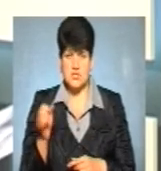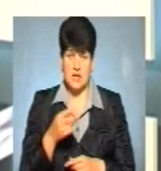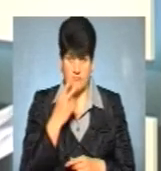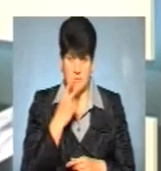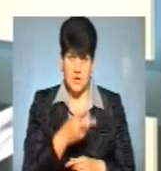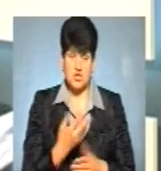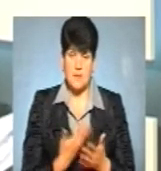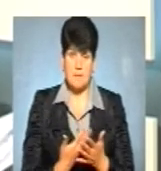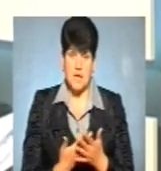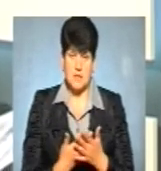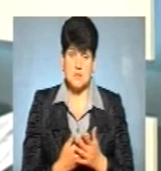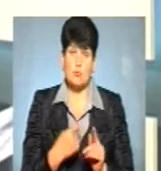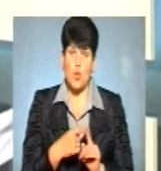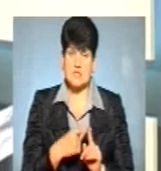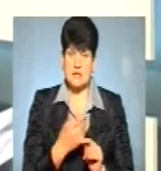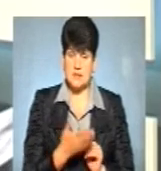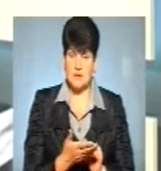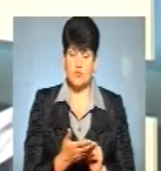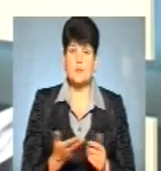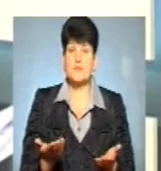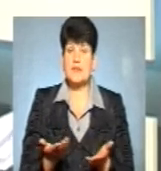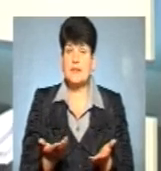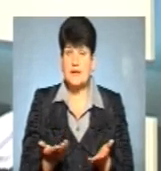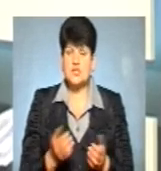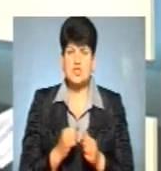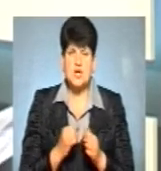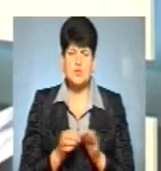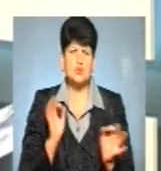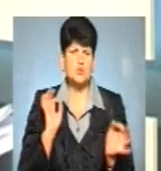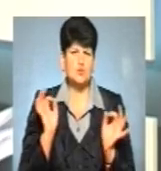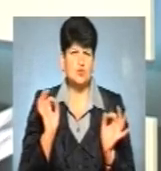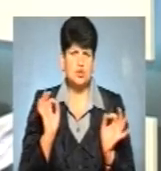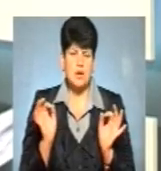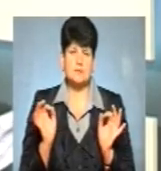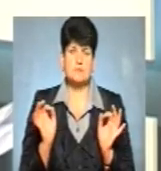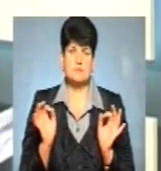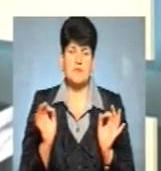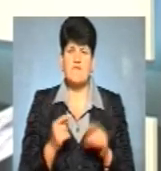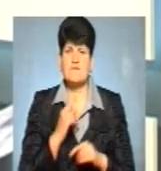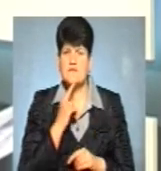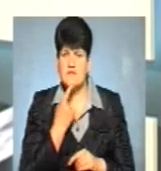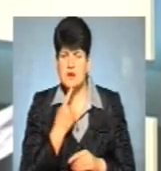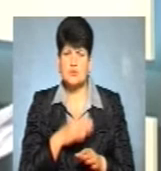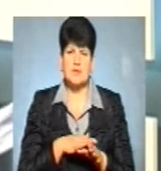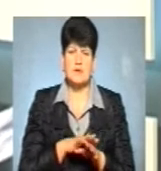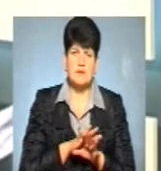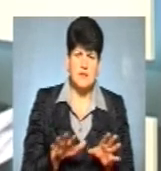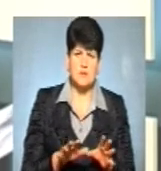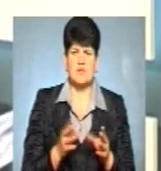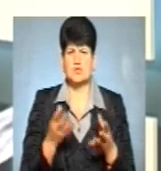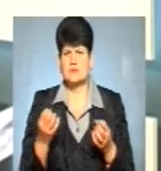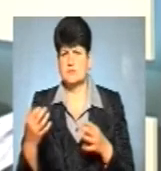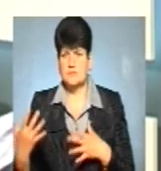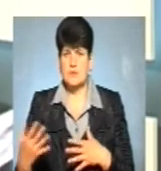таки, приклад з позитиву. Бо десь дуже часто звучать: важко, не справилися, ще щось і так далі.